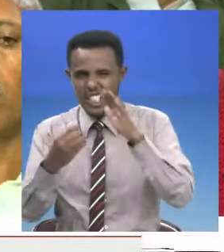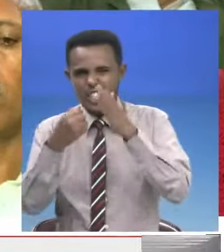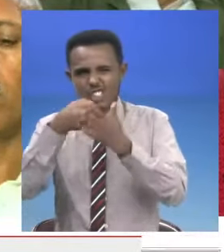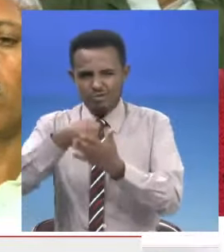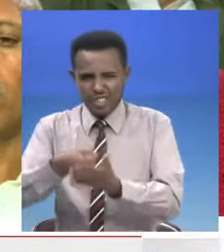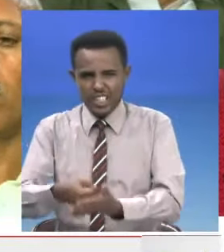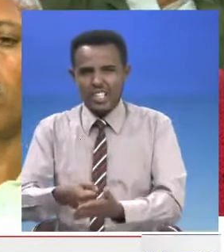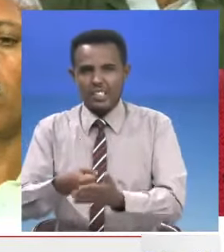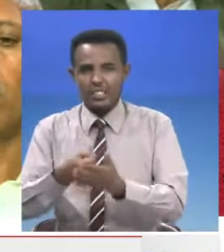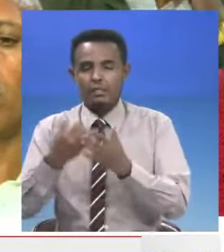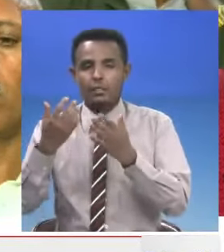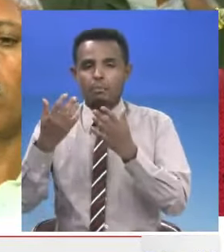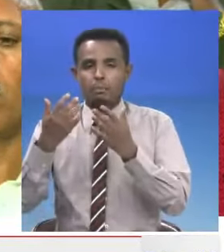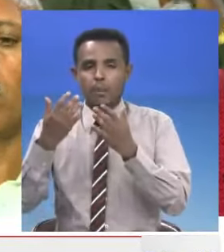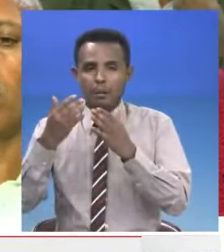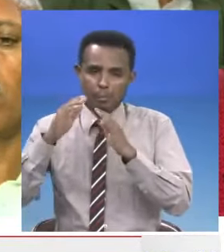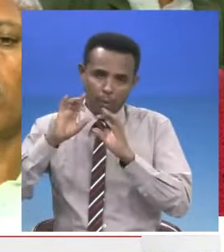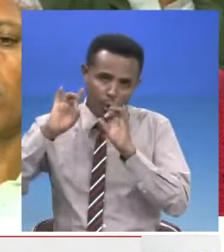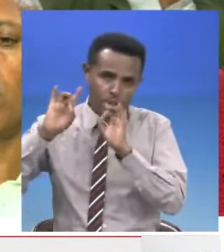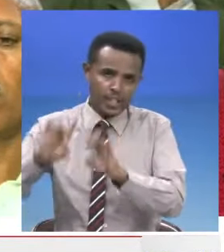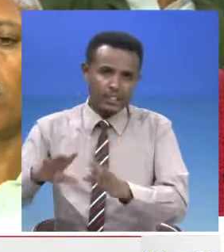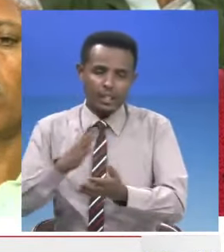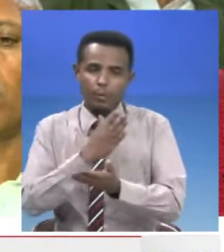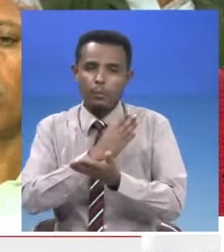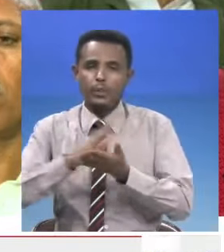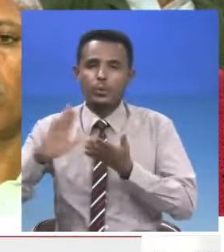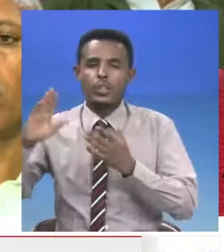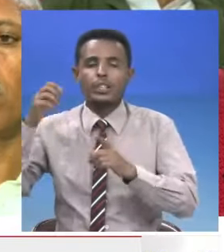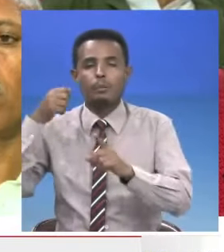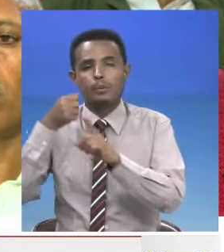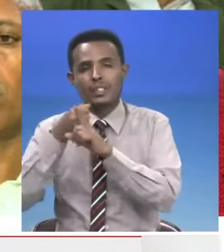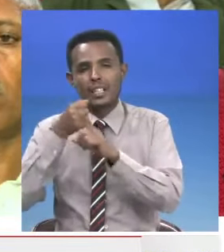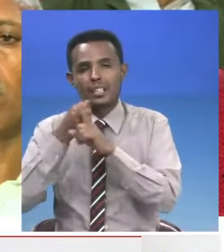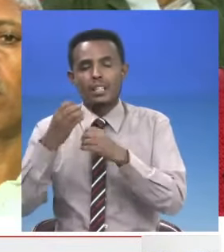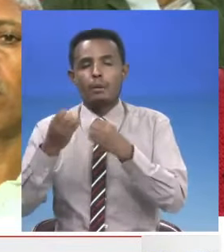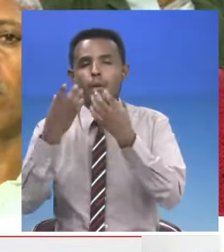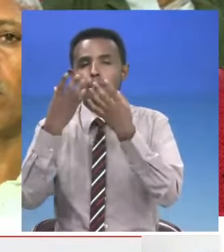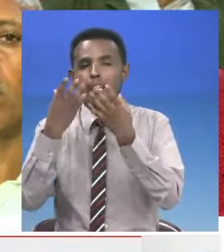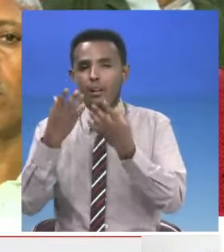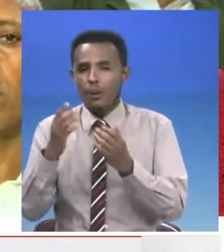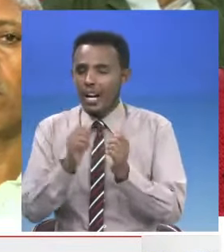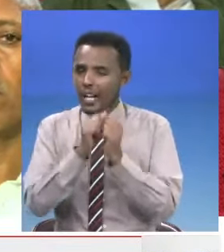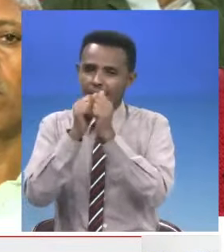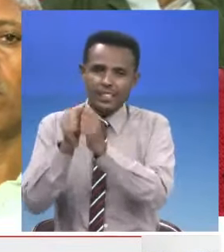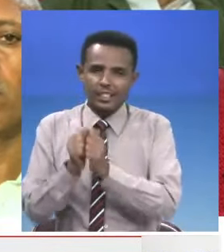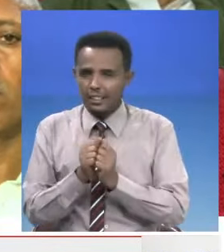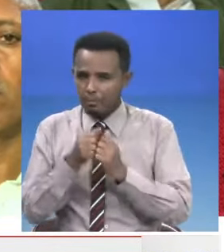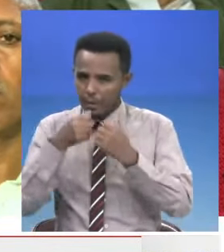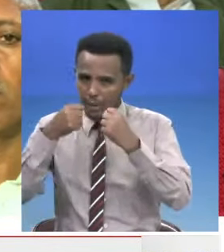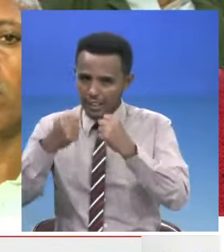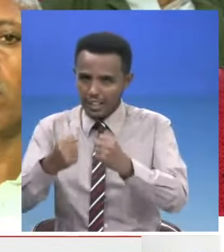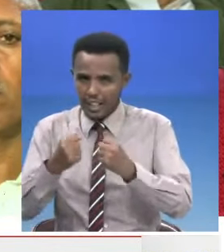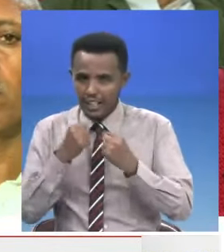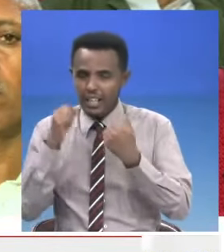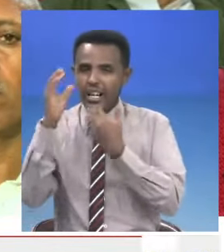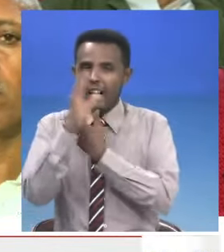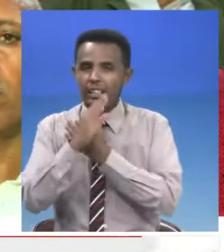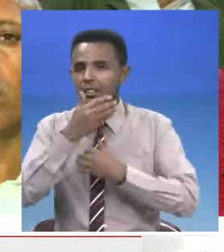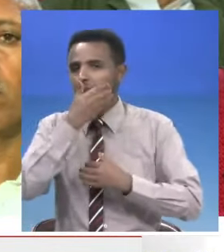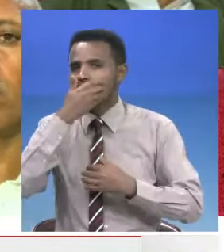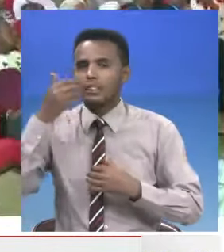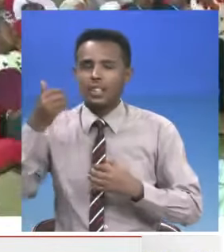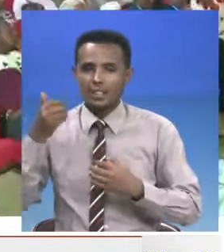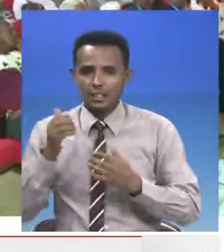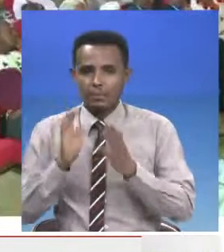ጽንፈኝነትን በማውገዝ በማስወገድ እና በመታገል ህብረ ብሔራዊ አንድነትን በማጠናከር ሀገሪቱን ወደ ተሻለ የብልጽግና